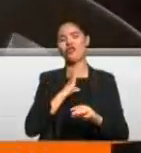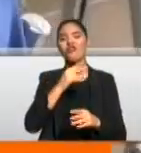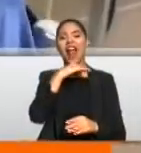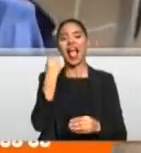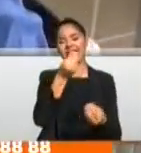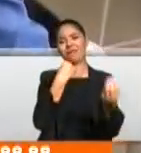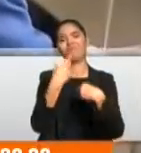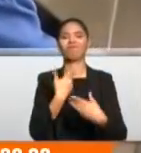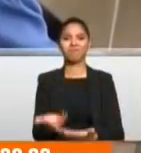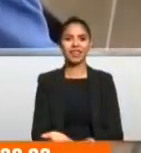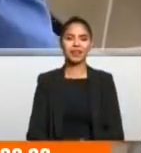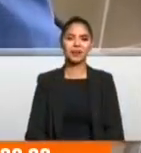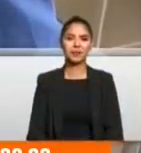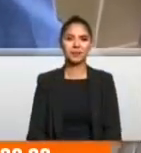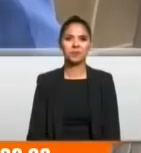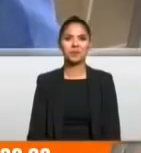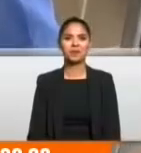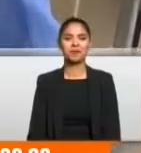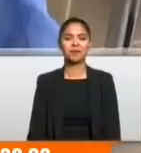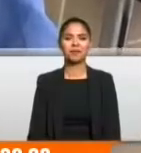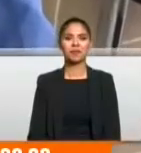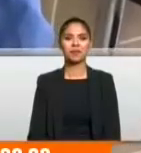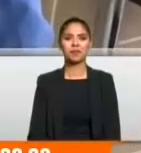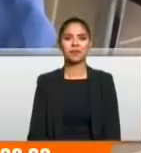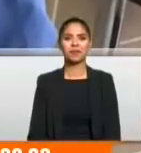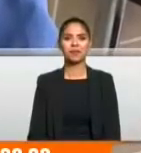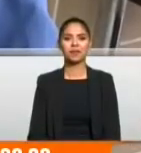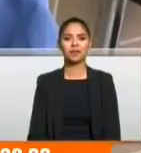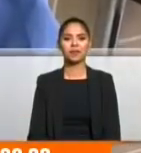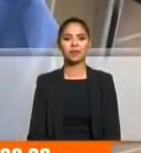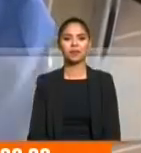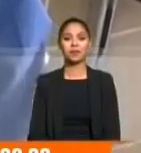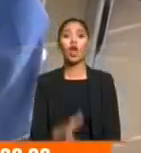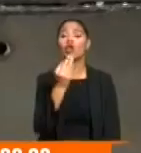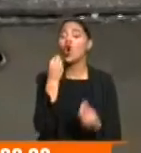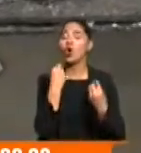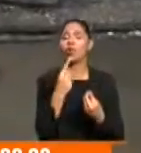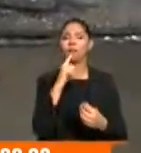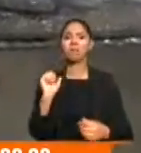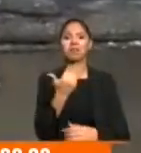bakmak. Çok iyi.